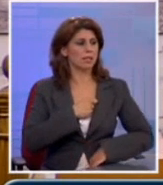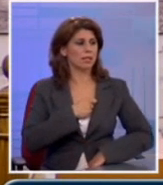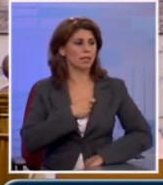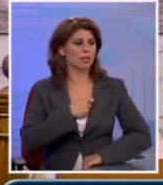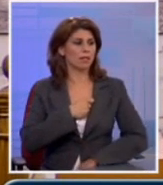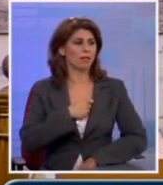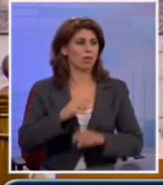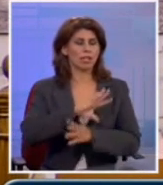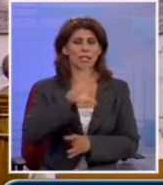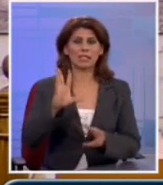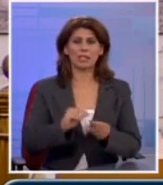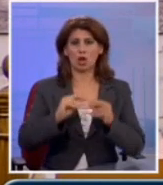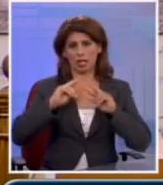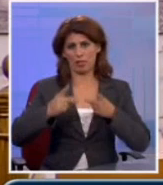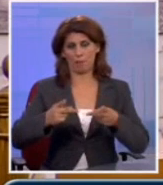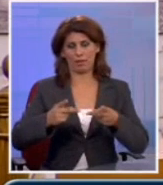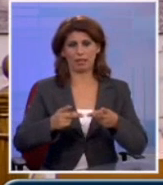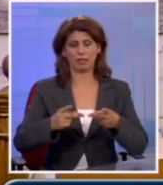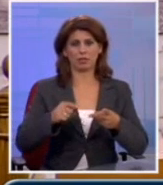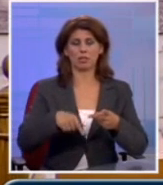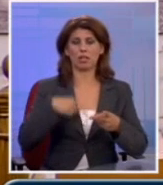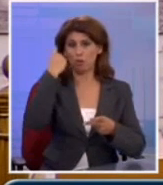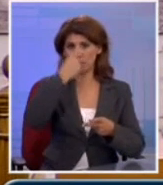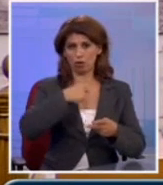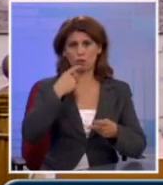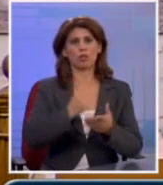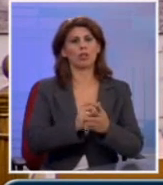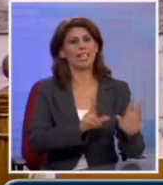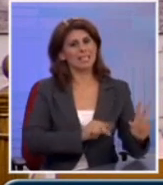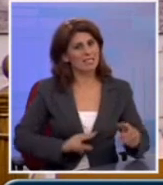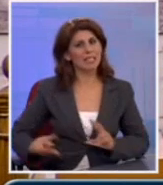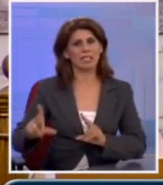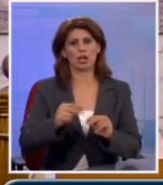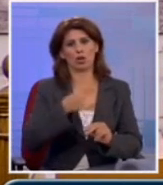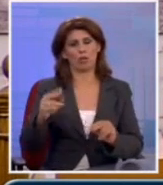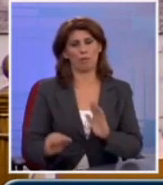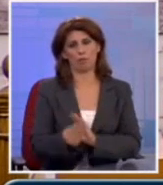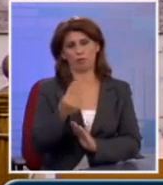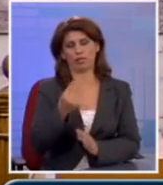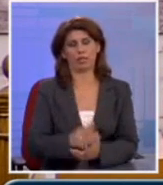συνολικά για το προσωπικό και το συλλογικό.